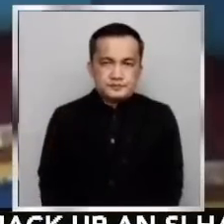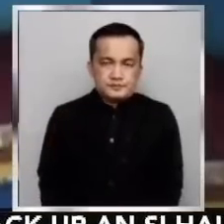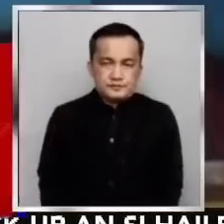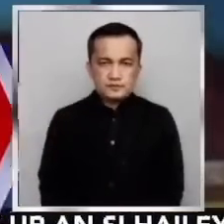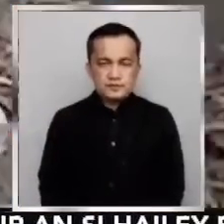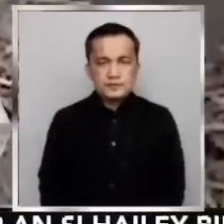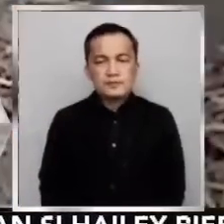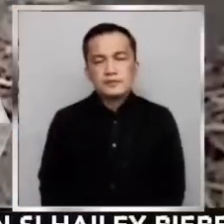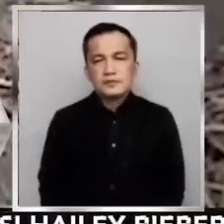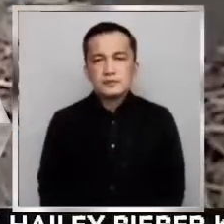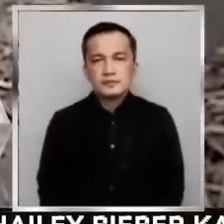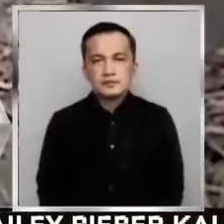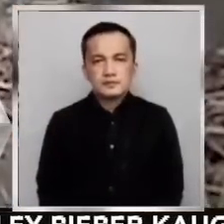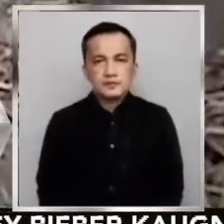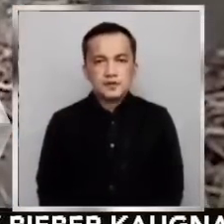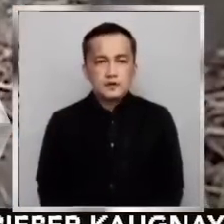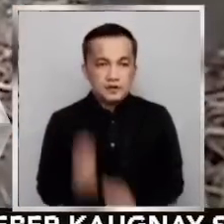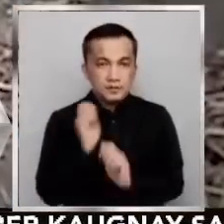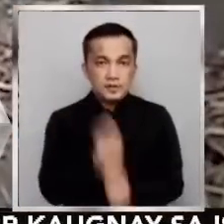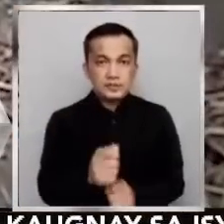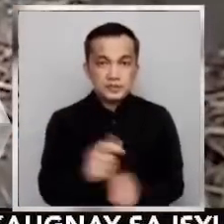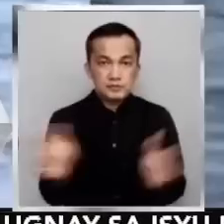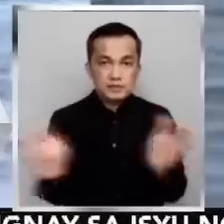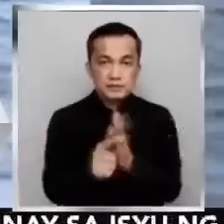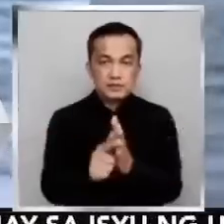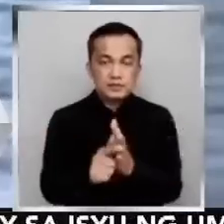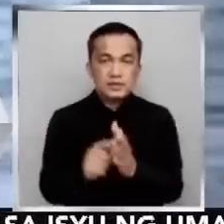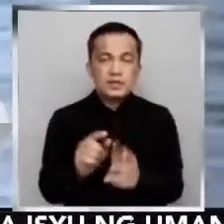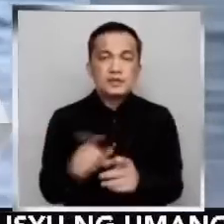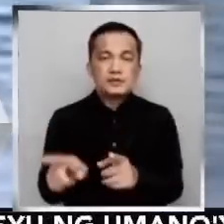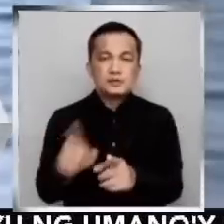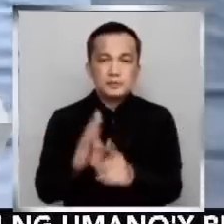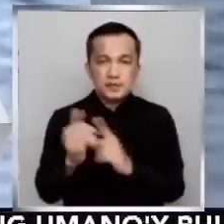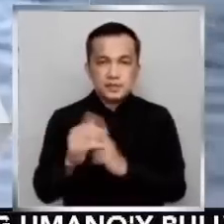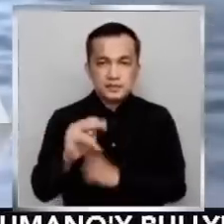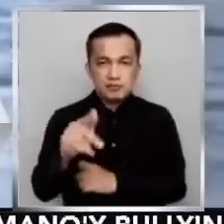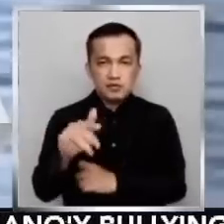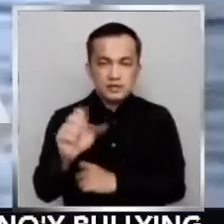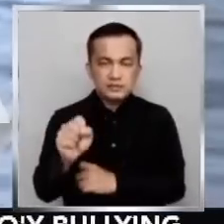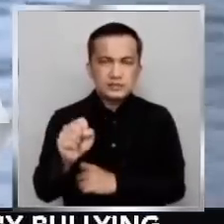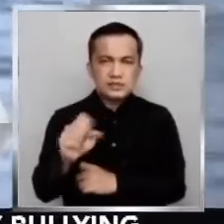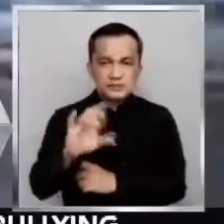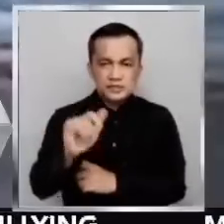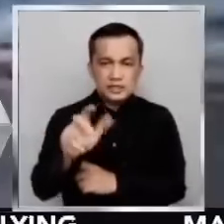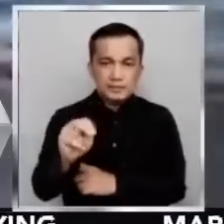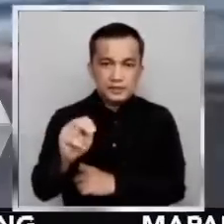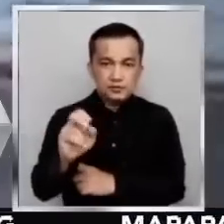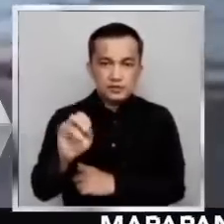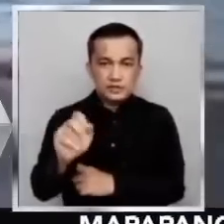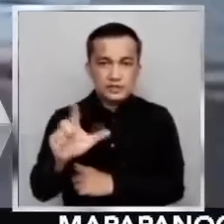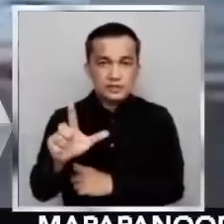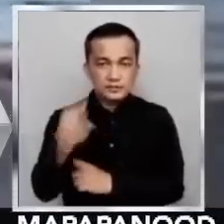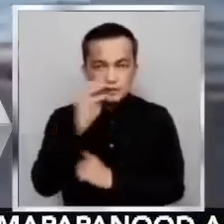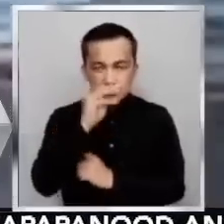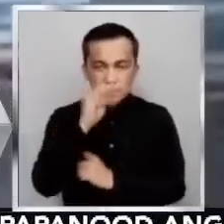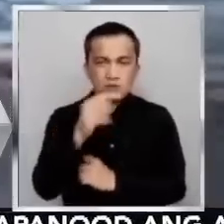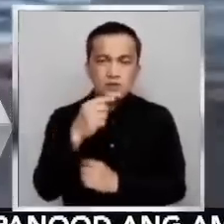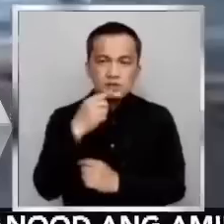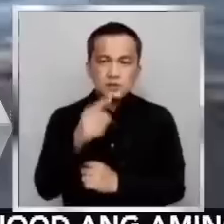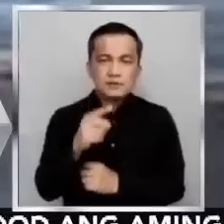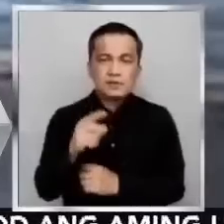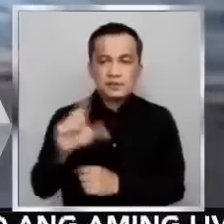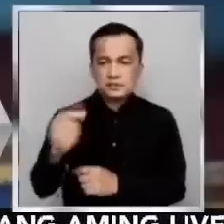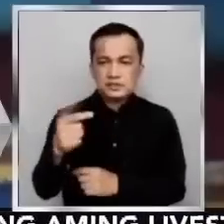May fishing ban na sa dagat ng Barangay Navota sa Calapan Oriental, Mindoro. Ayon sa LGU, nagabiso ang BFAR na hindi